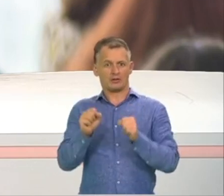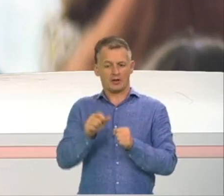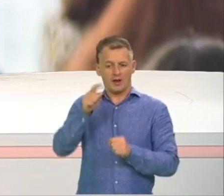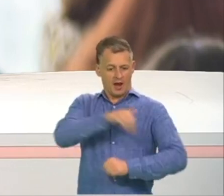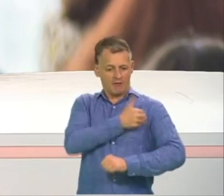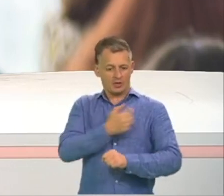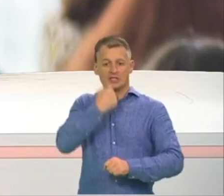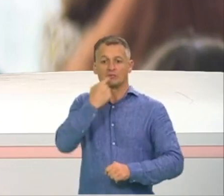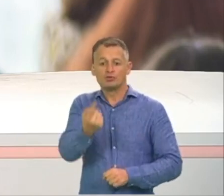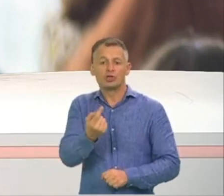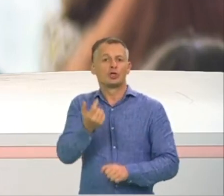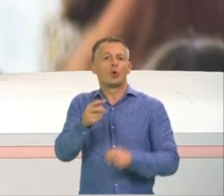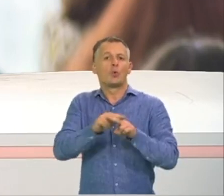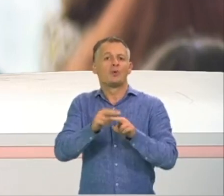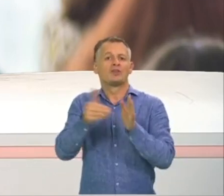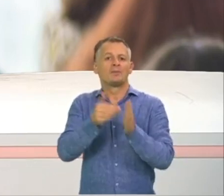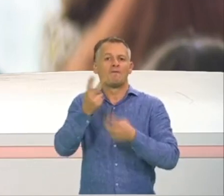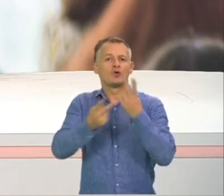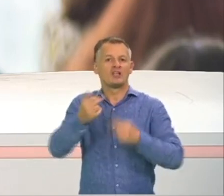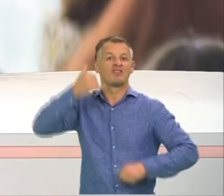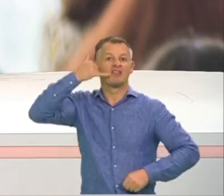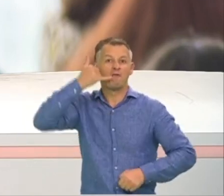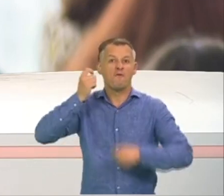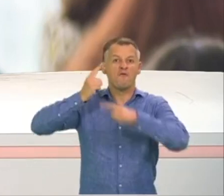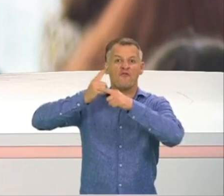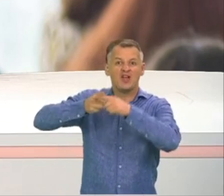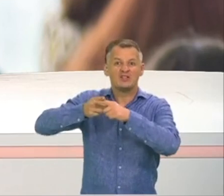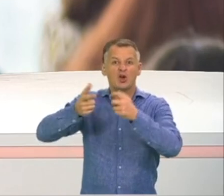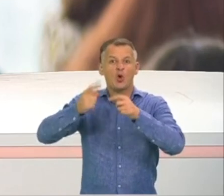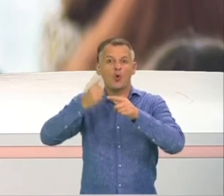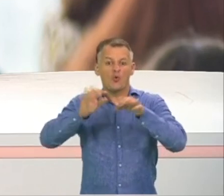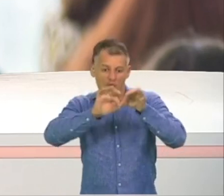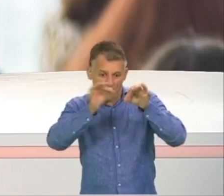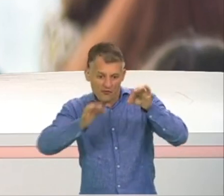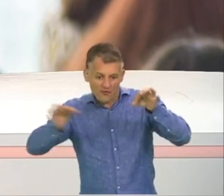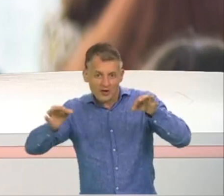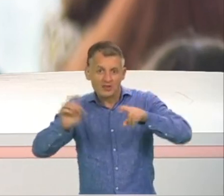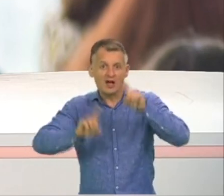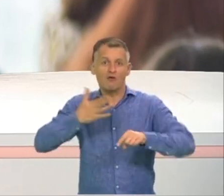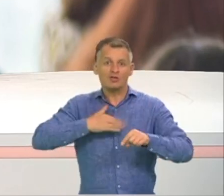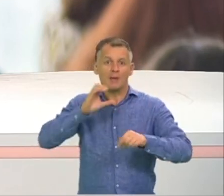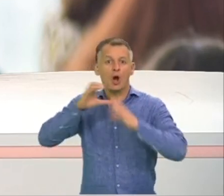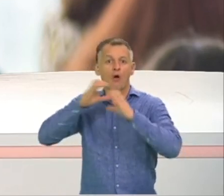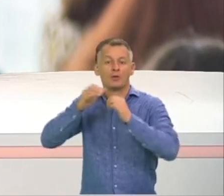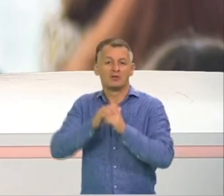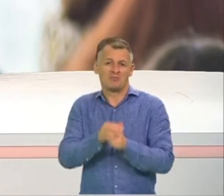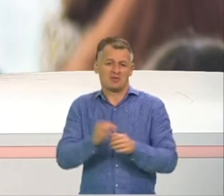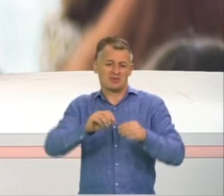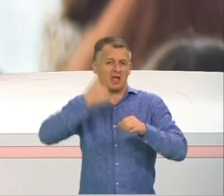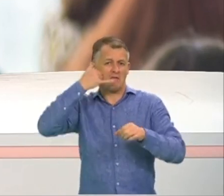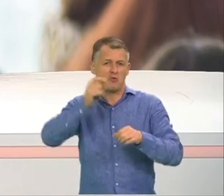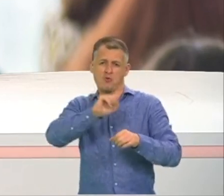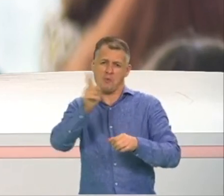se spune cum trebuie să folosească un telefon fix, cu fir, dacă vor să aibă o conversație. Telefon care nu se mai folosește de